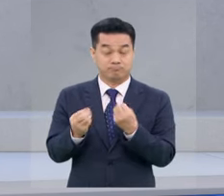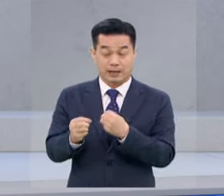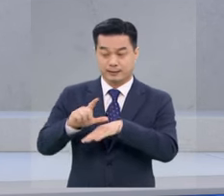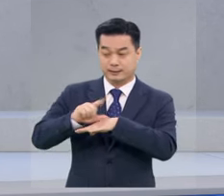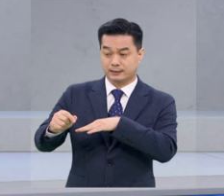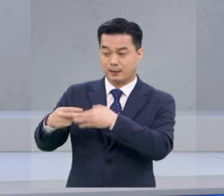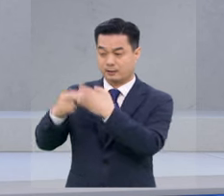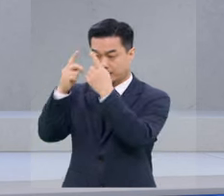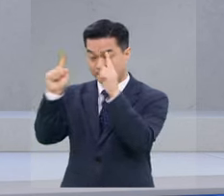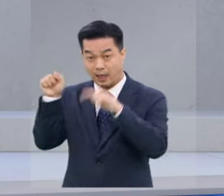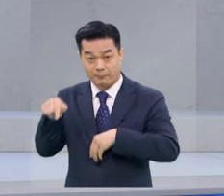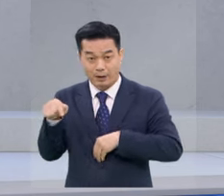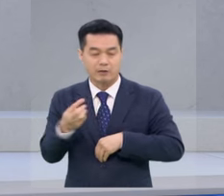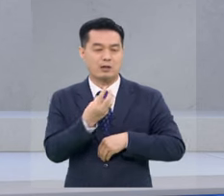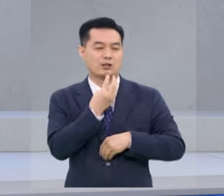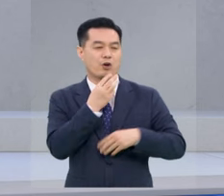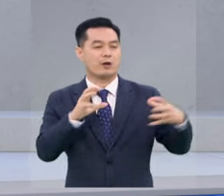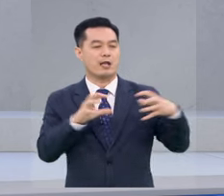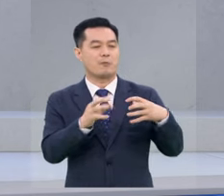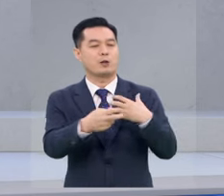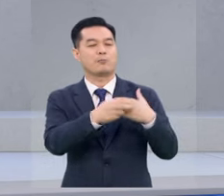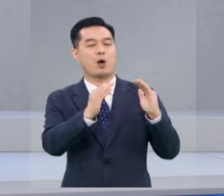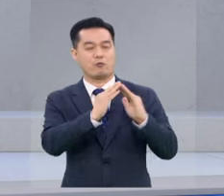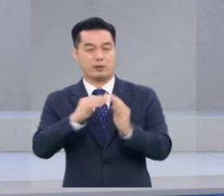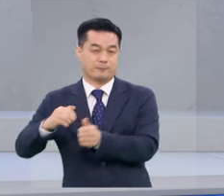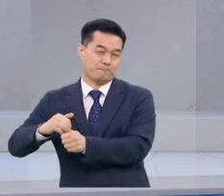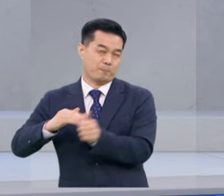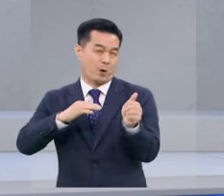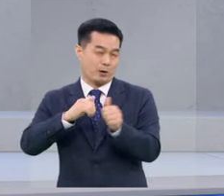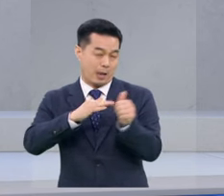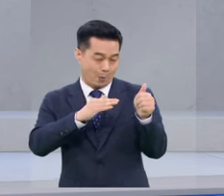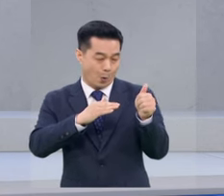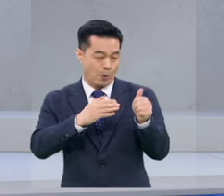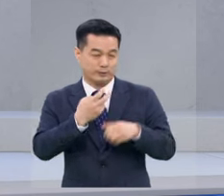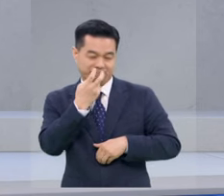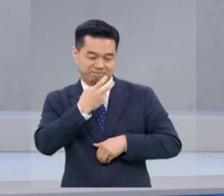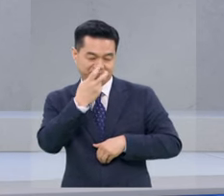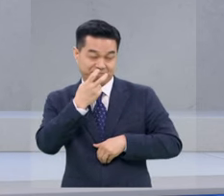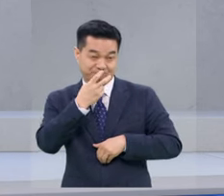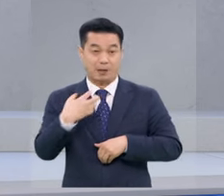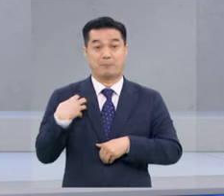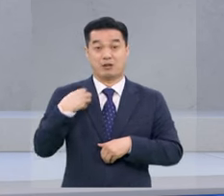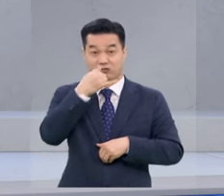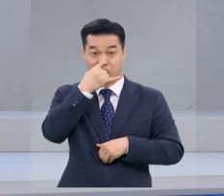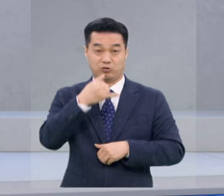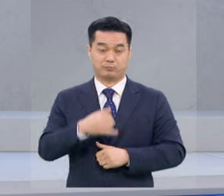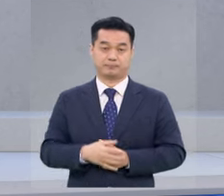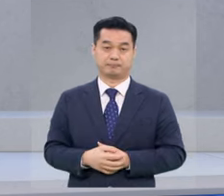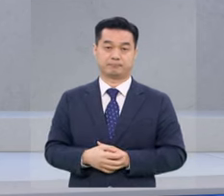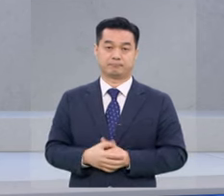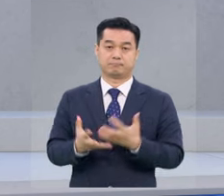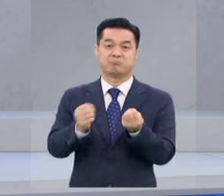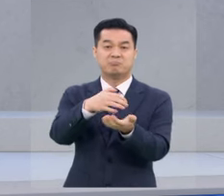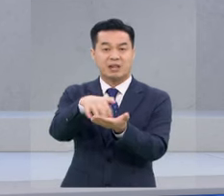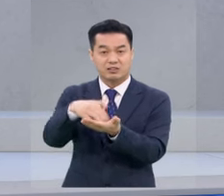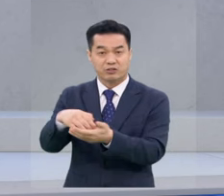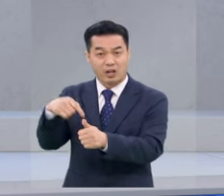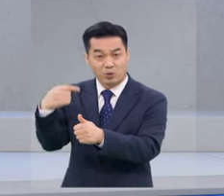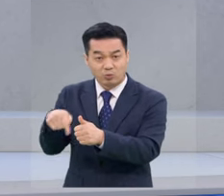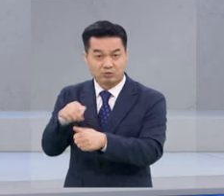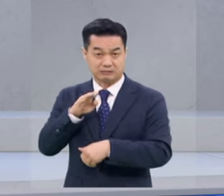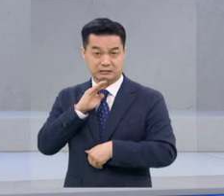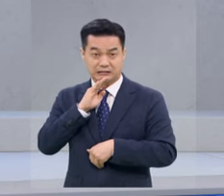협력 병원에 의사와 전공의들을 보내 진료를 하고 있는 것이 현실입니다 상당수의 교육도